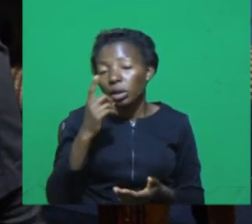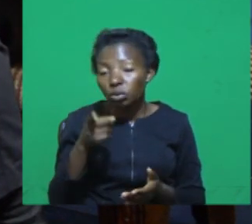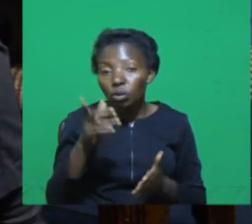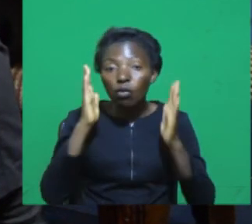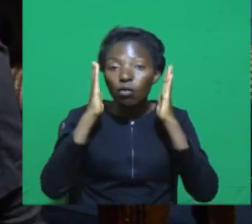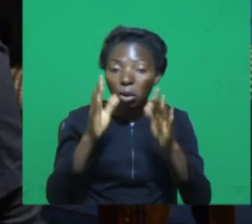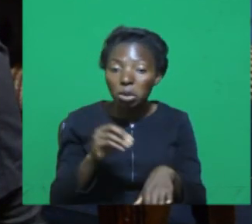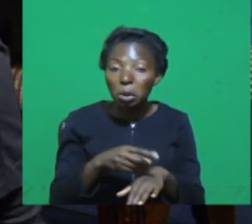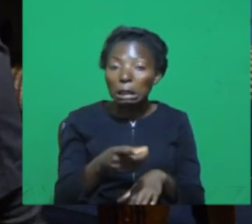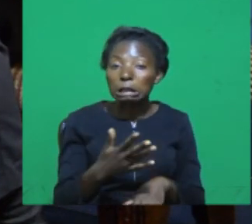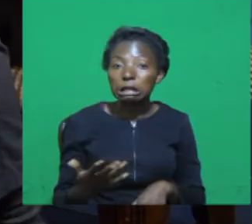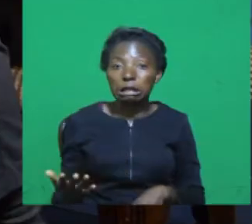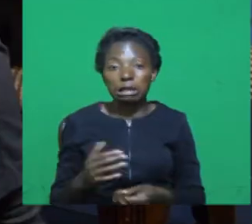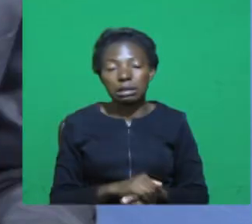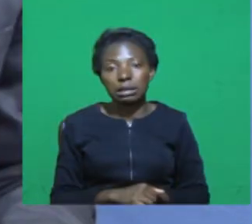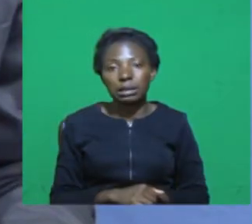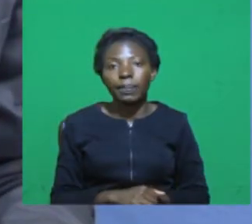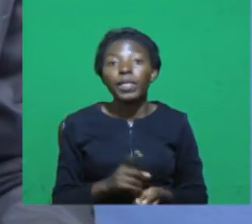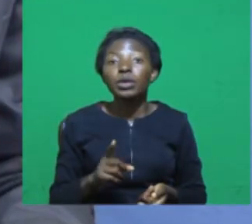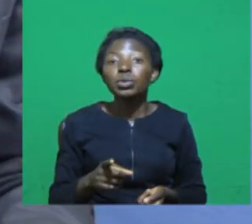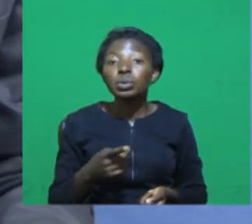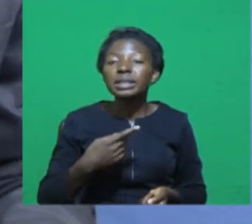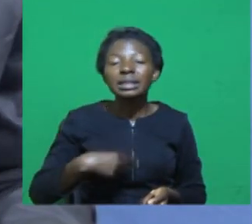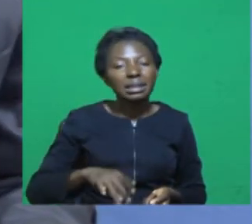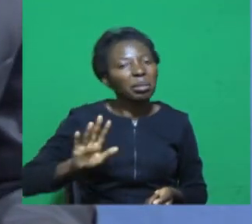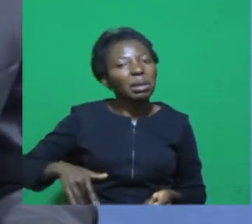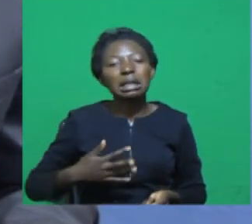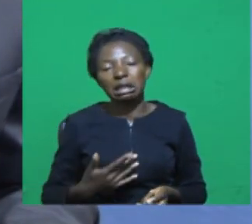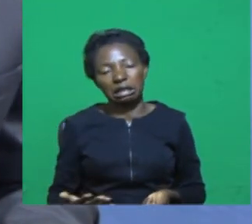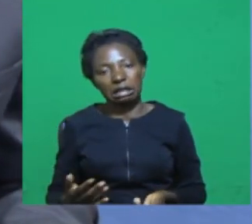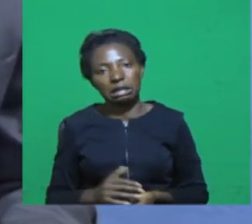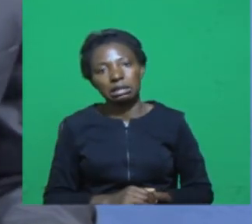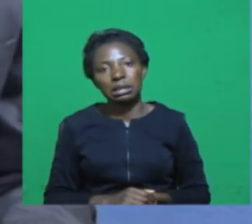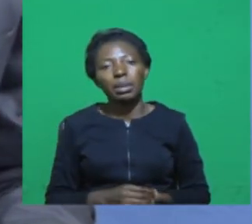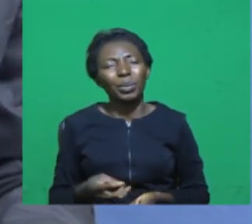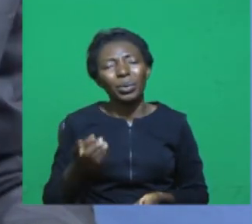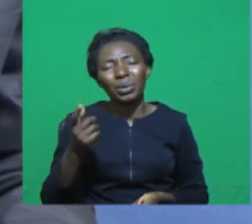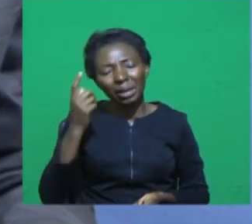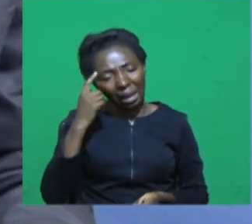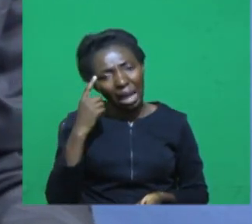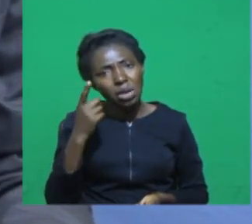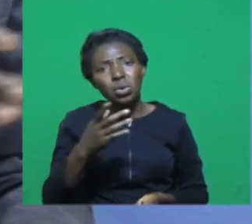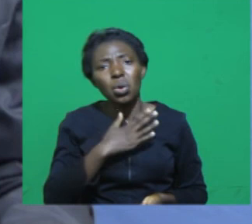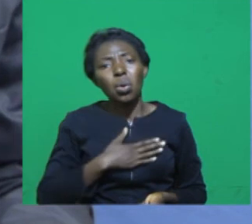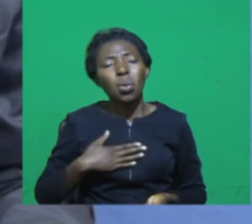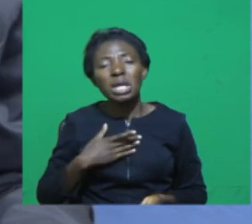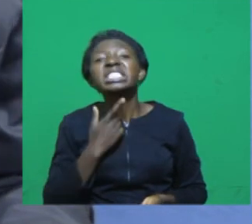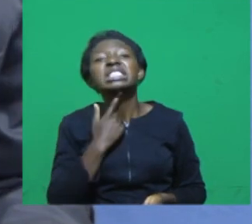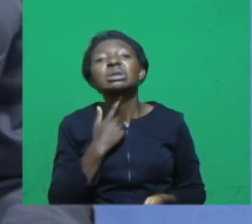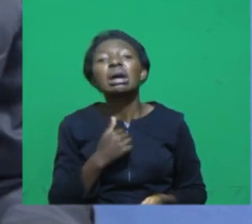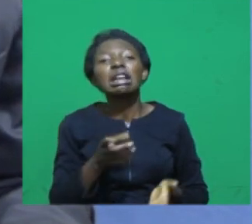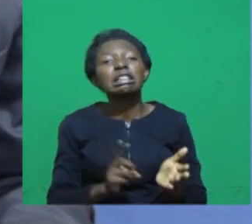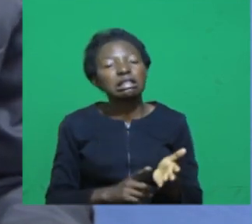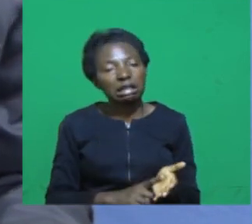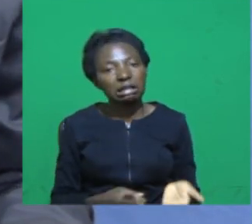ukakonzentrata nearea iyoyo uri kutumira mameseji asiri iwo. Very good. Uri kukoka vanhu kune zvisiri izvo zvauri kureva.